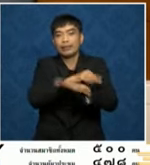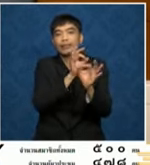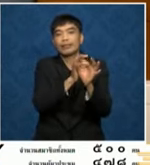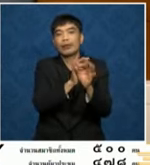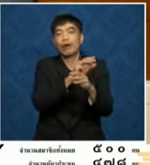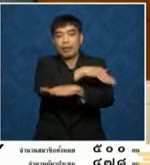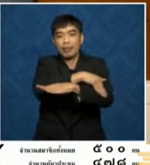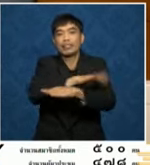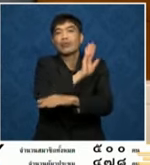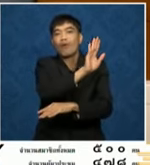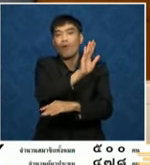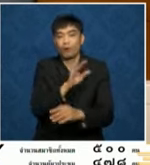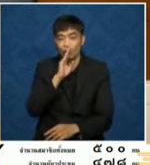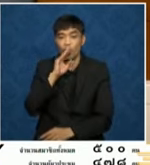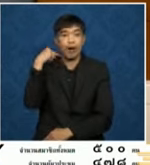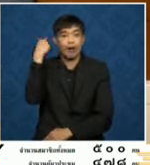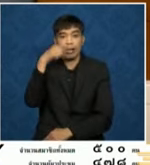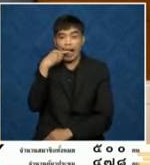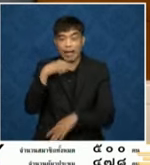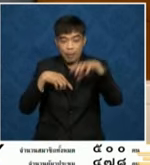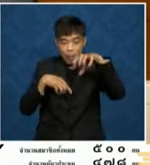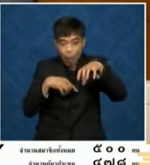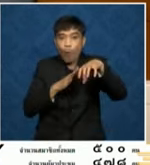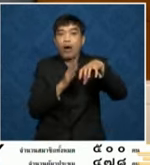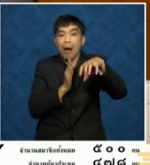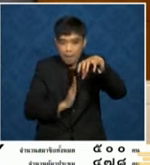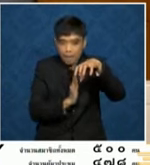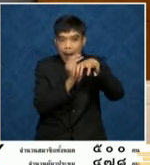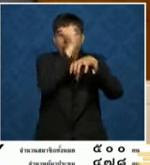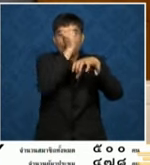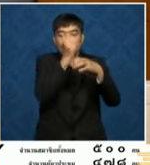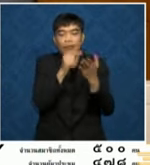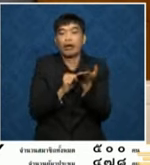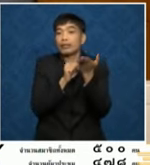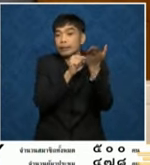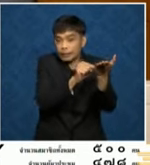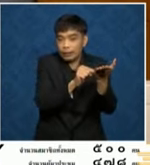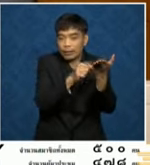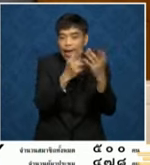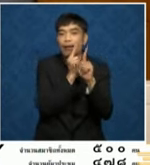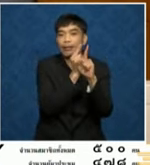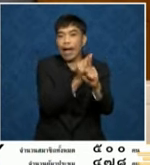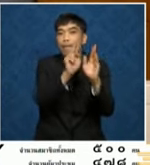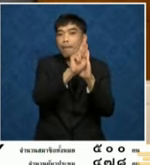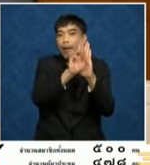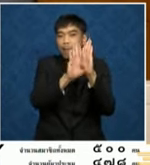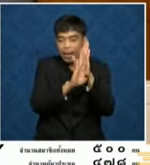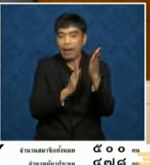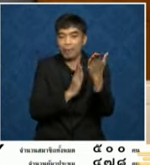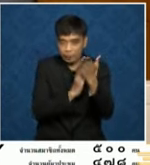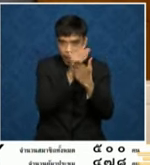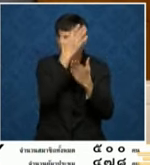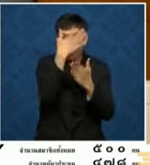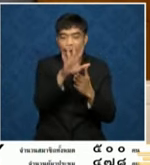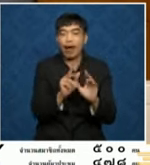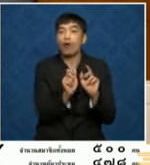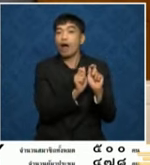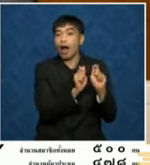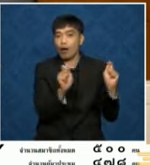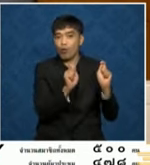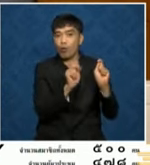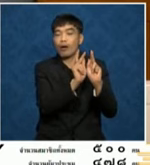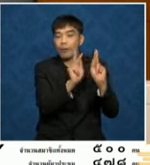นั่นคือเมื่อหน่วยงานใดได้รับความเห็นชอบจากวงเงินงบประมาณที่จะใช้จัดซื้อจัดจ้างตามระเบียบแล้วนะครับหมายถึงคณะอนุกรรม